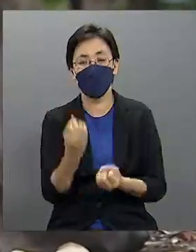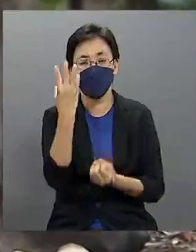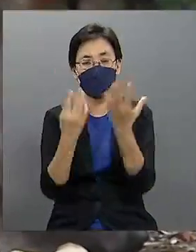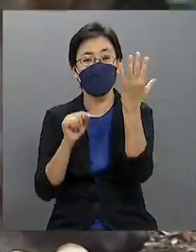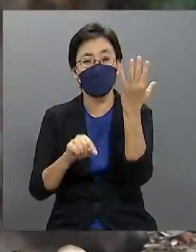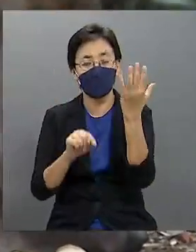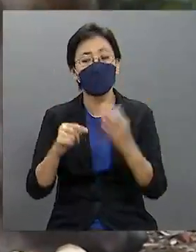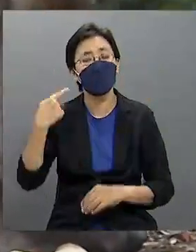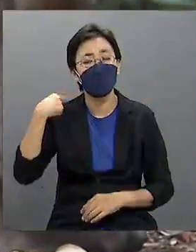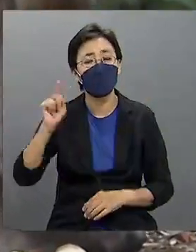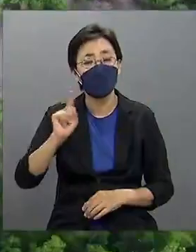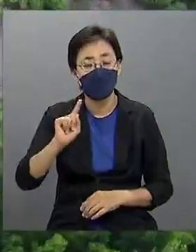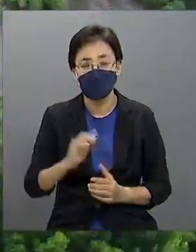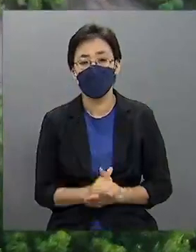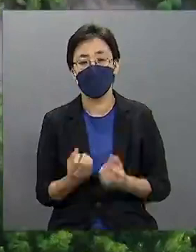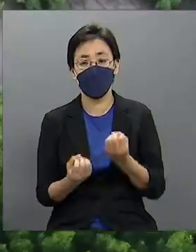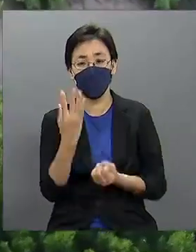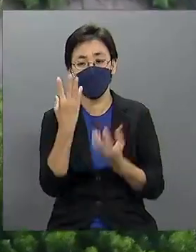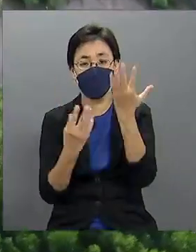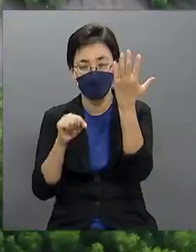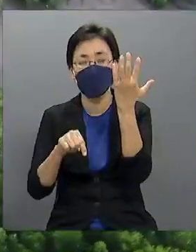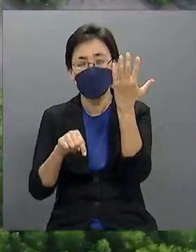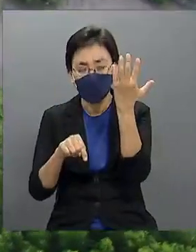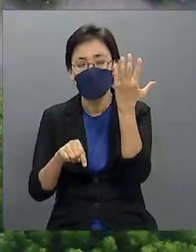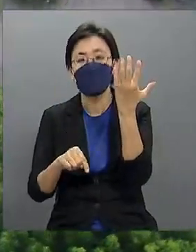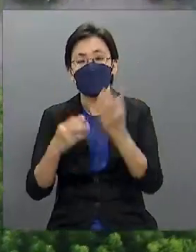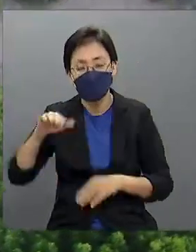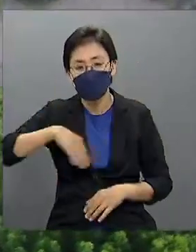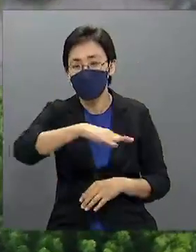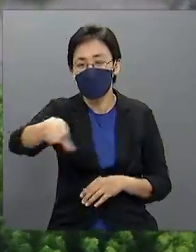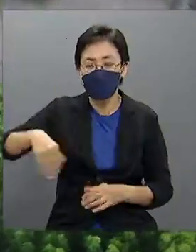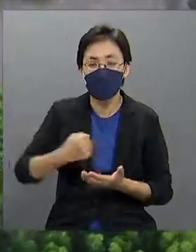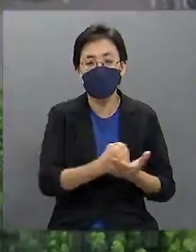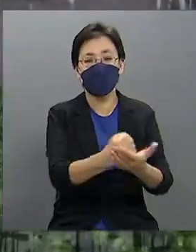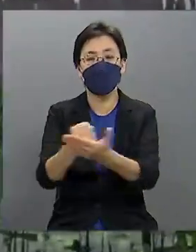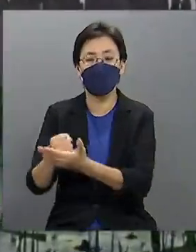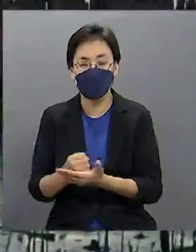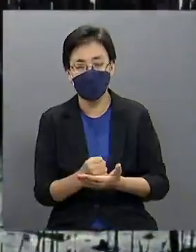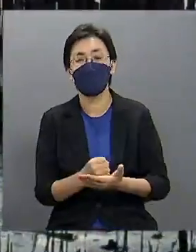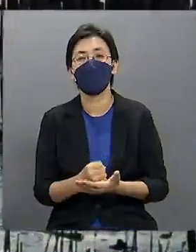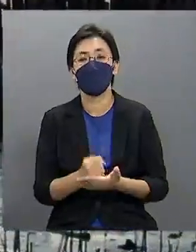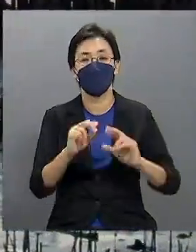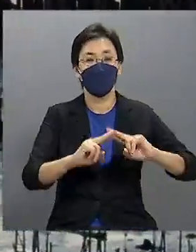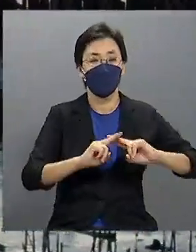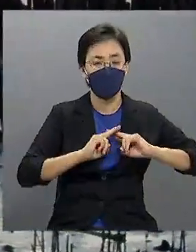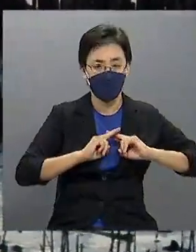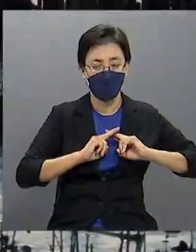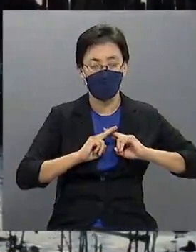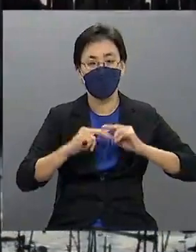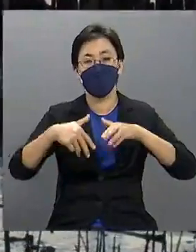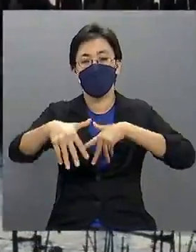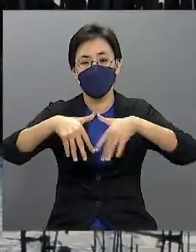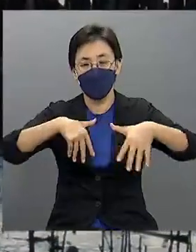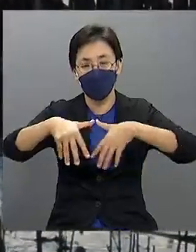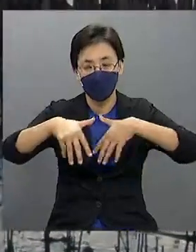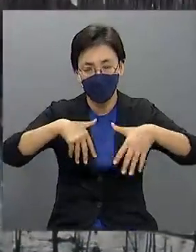ช้ายเลนต้องผสมพัสศาลและช่วยกันไม่วาจะเป็นผ้าเอกชน ราชาชนส่นร